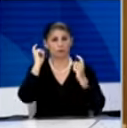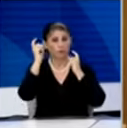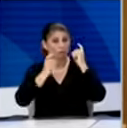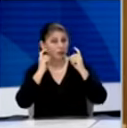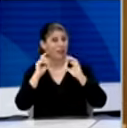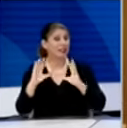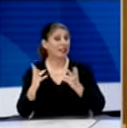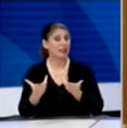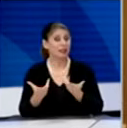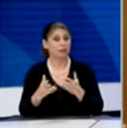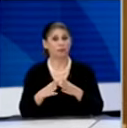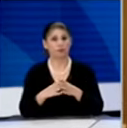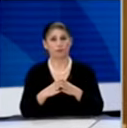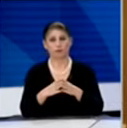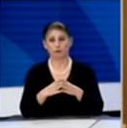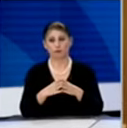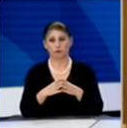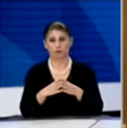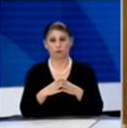Αναρωτιούνται γιατί